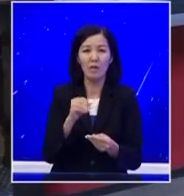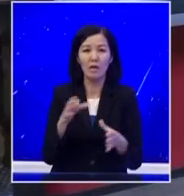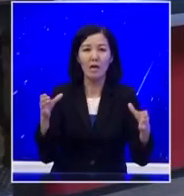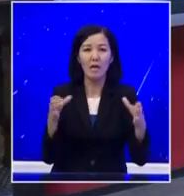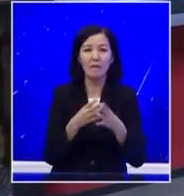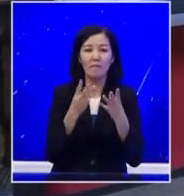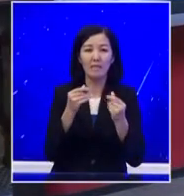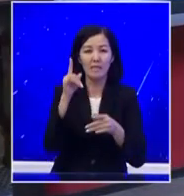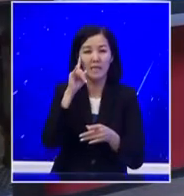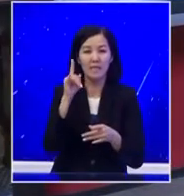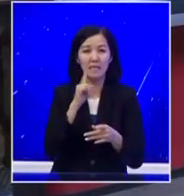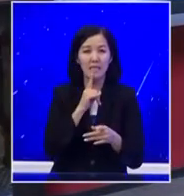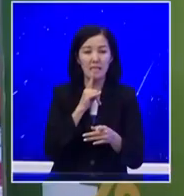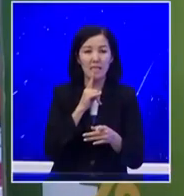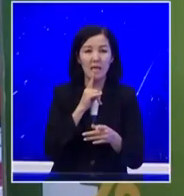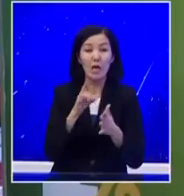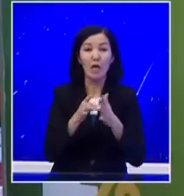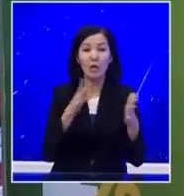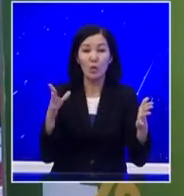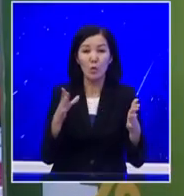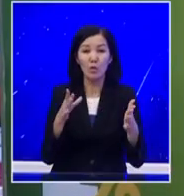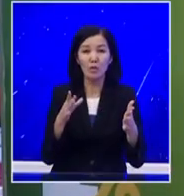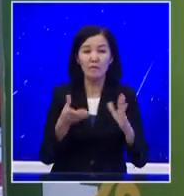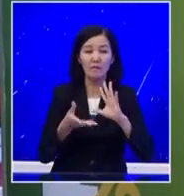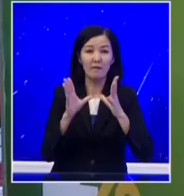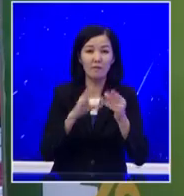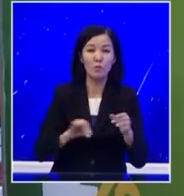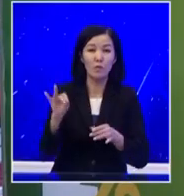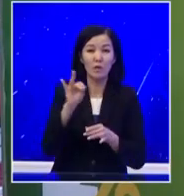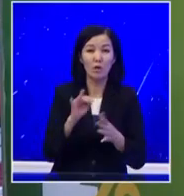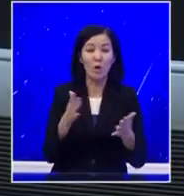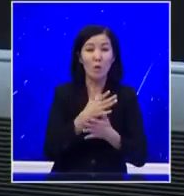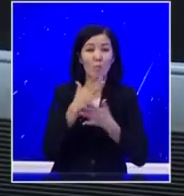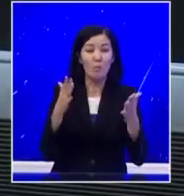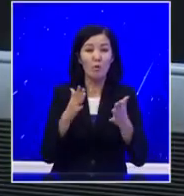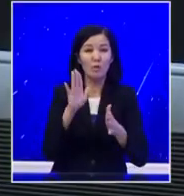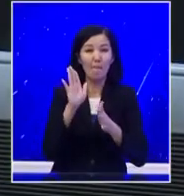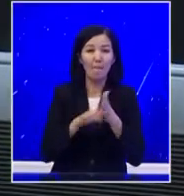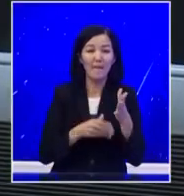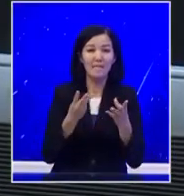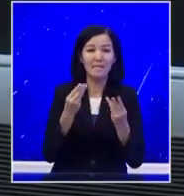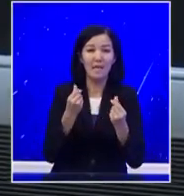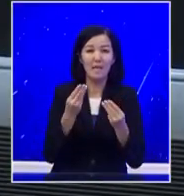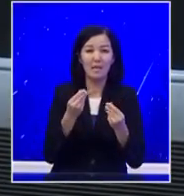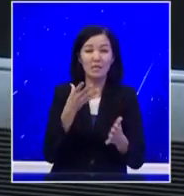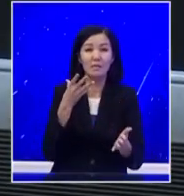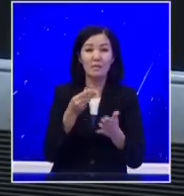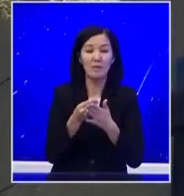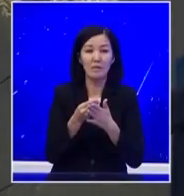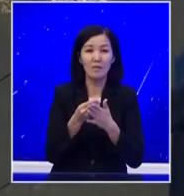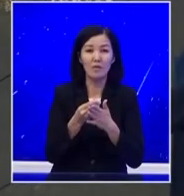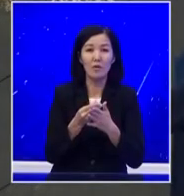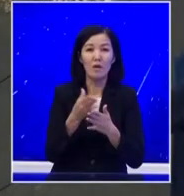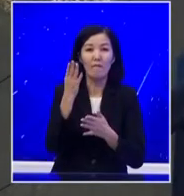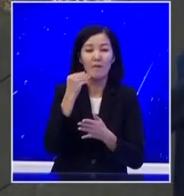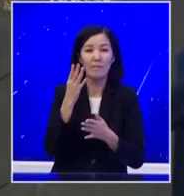финансистов казахстана отмечает что это рекордный показатель за всю историю больше всего безналичных платежей была совершена в алматы в тройке